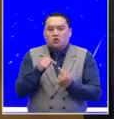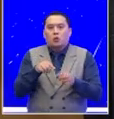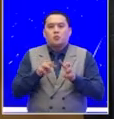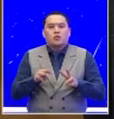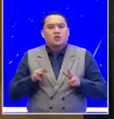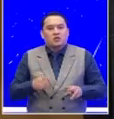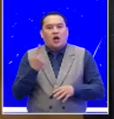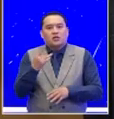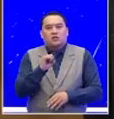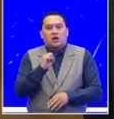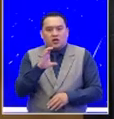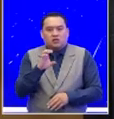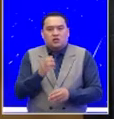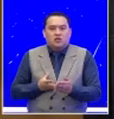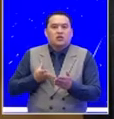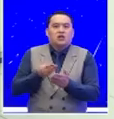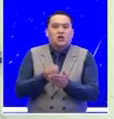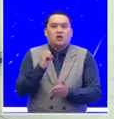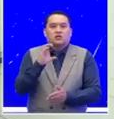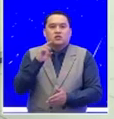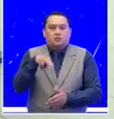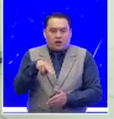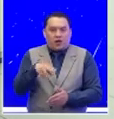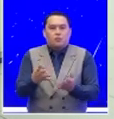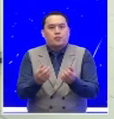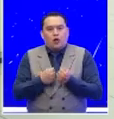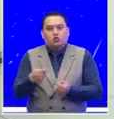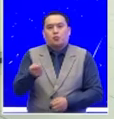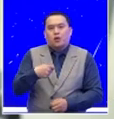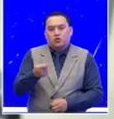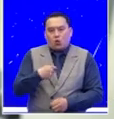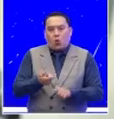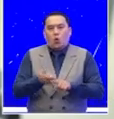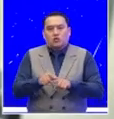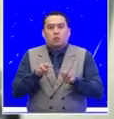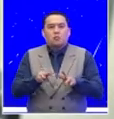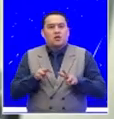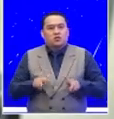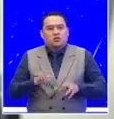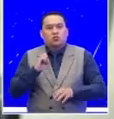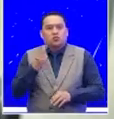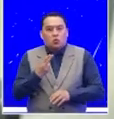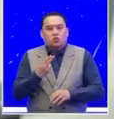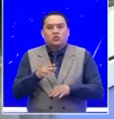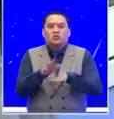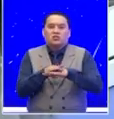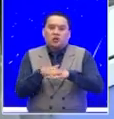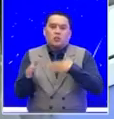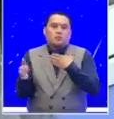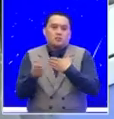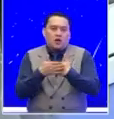можно один раз заплатить ЕСП и рассчитывать на получение пособия. Кроме того, министр соцтруда извинился